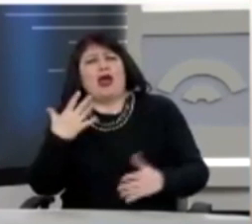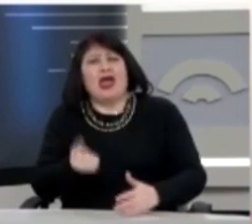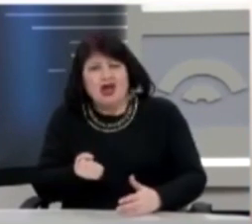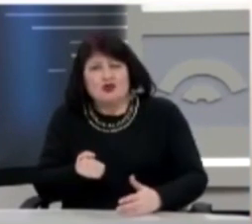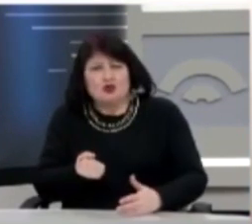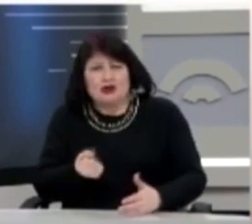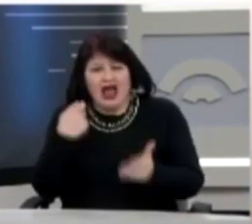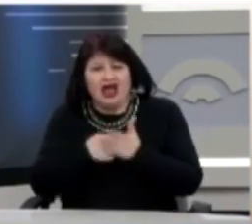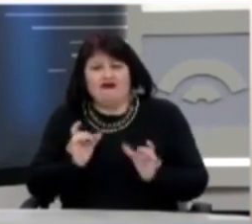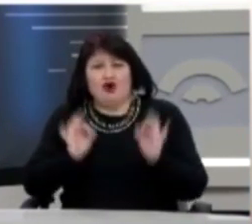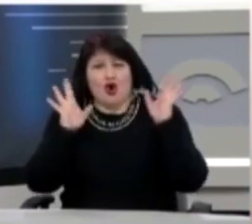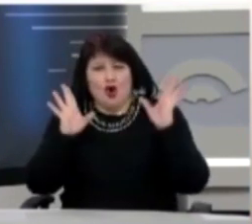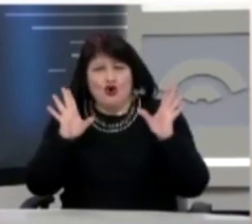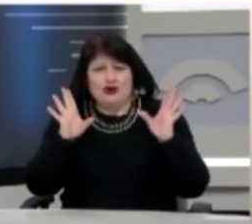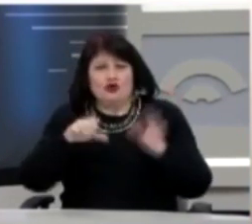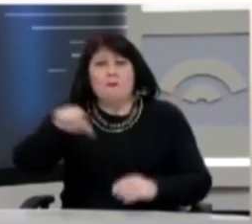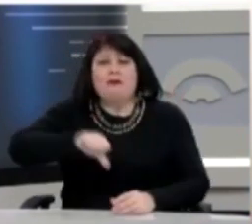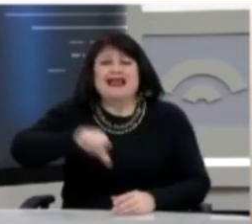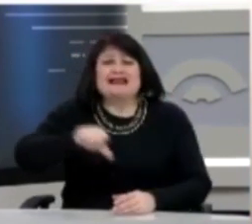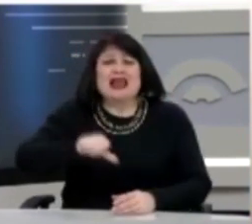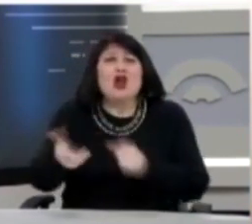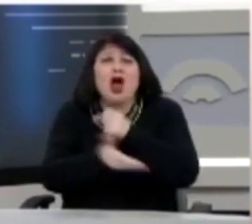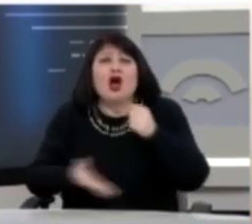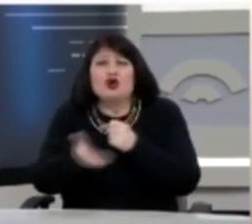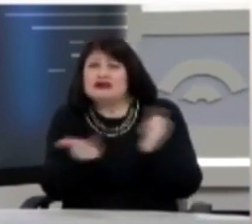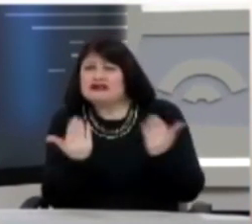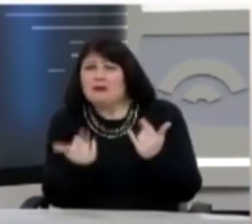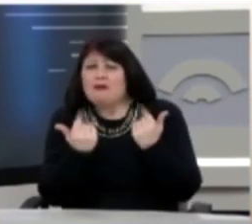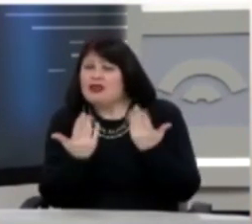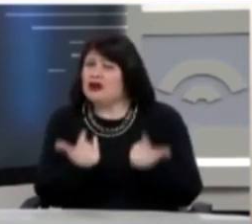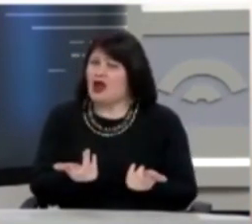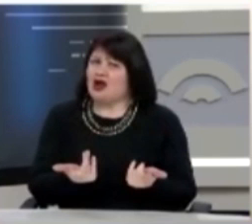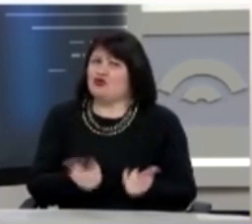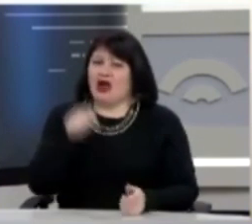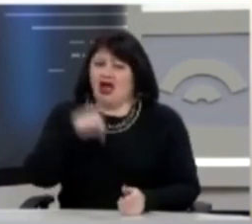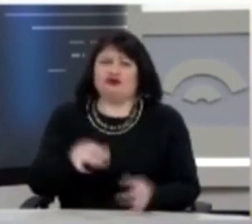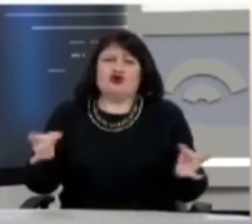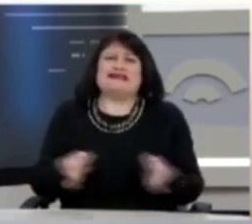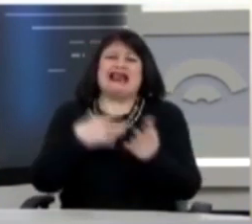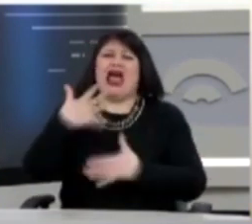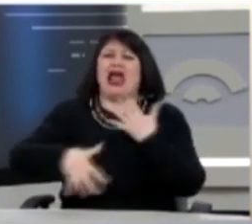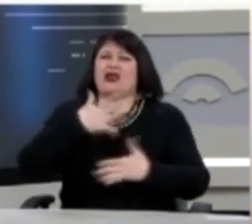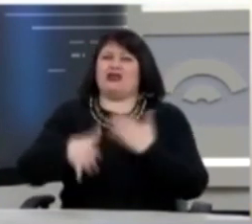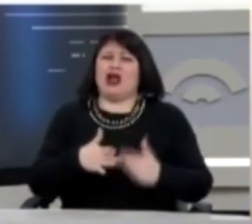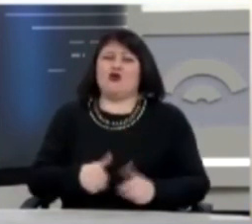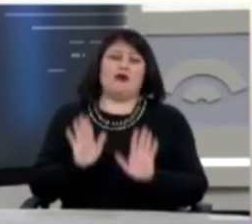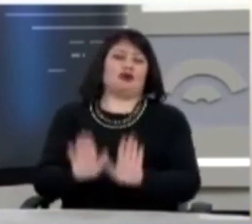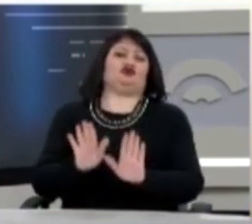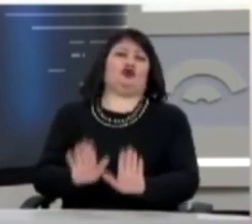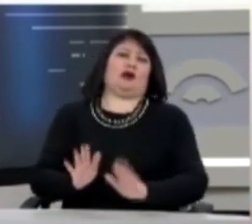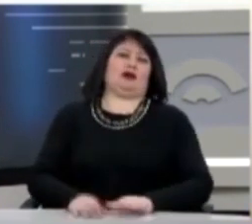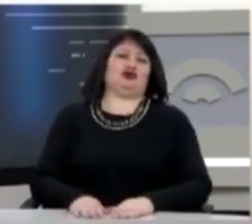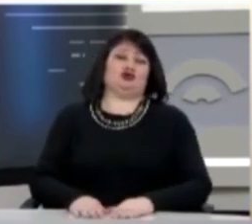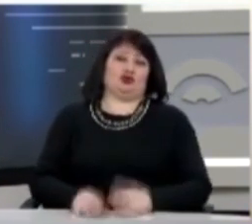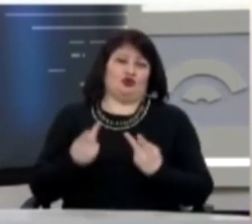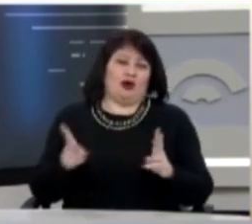και δεν δίνεται αφορολόγητο πετρέλαιο στην αγροτιά. Αυτό το σκάνδαλο δεν το ακουμπάτε. Δεν